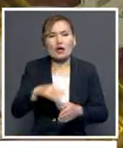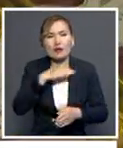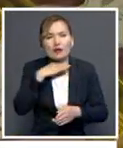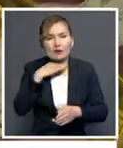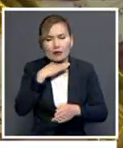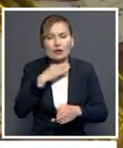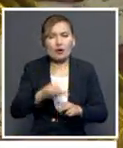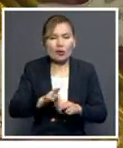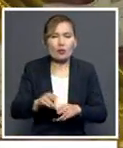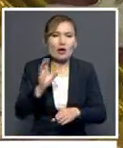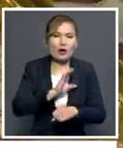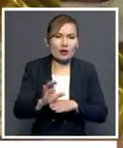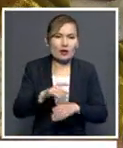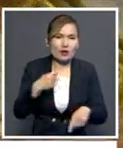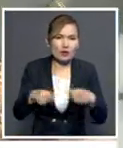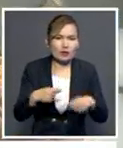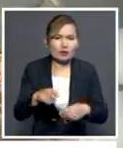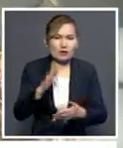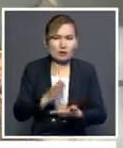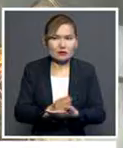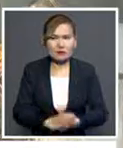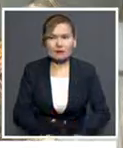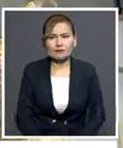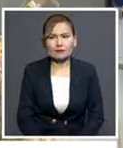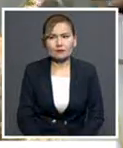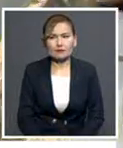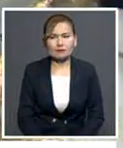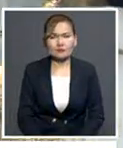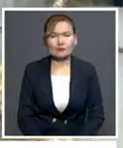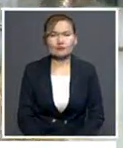тұтастай бөлшекте де ұсынылып келеді.